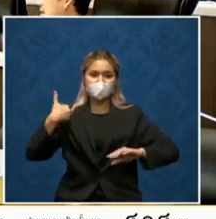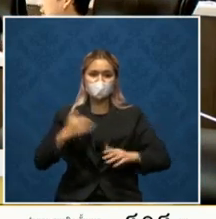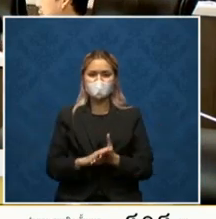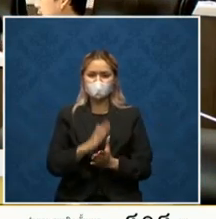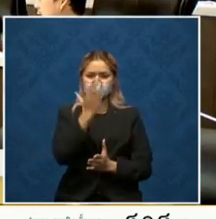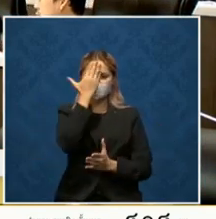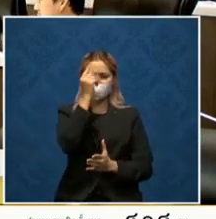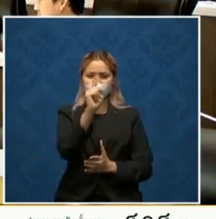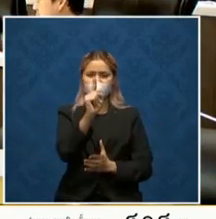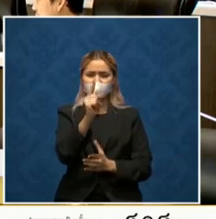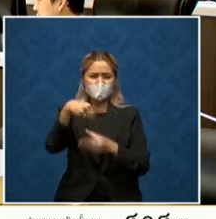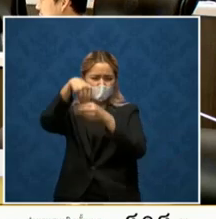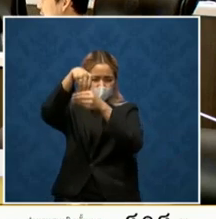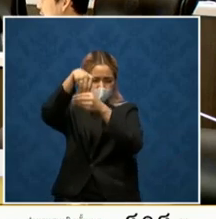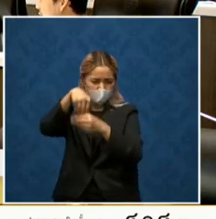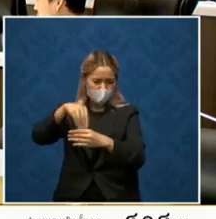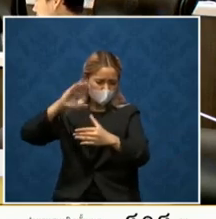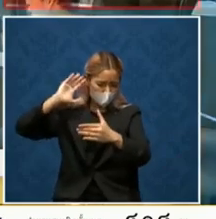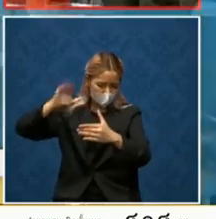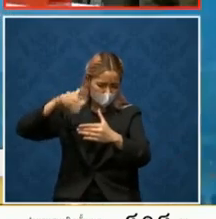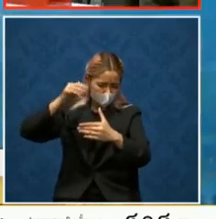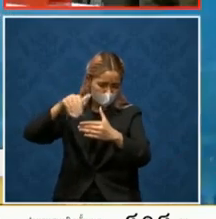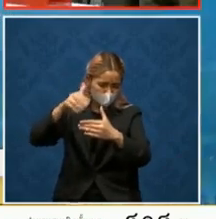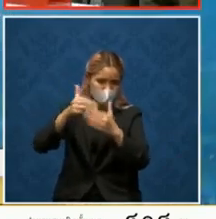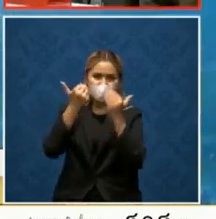ยงคงกระพันมาหลายรัฐบาล